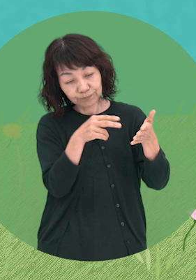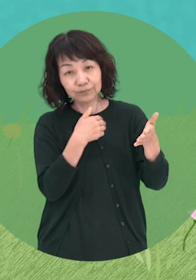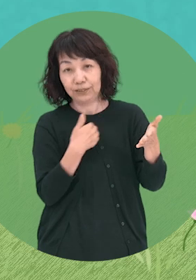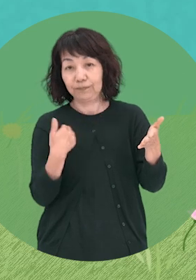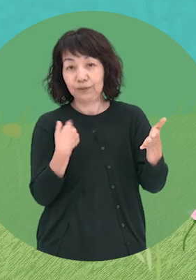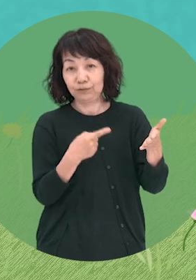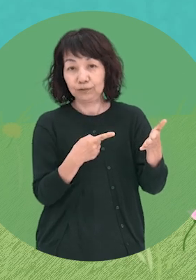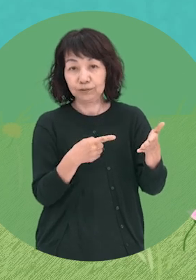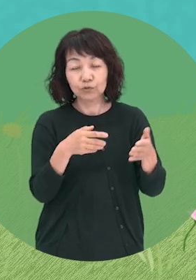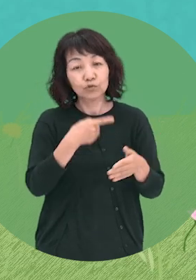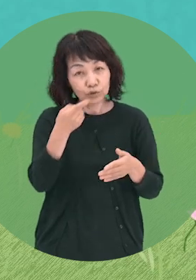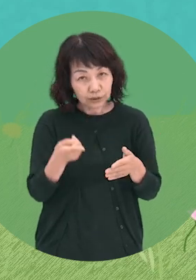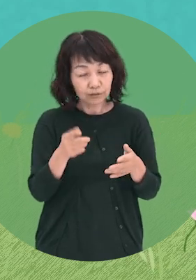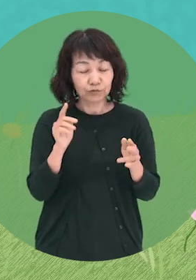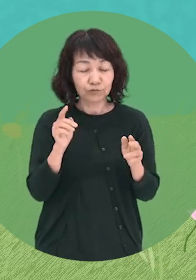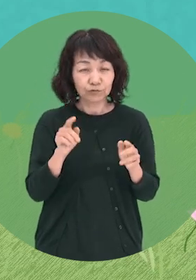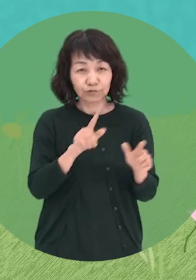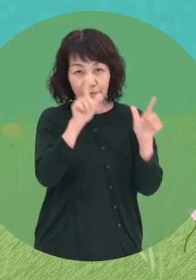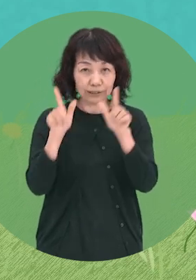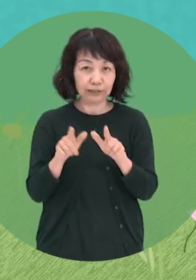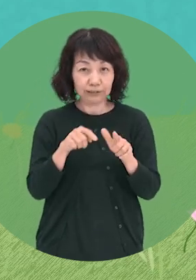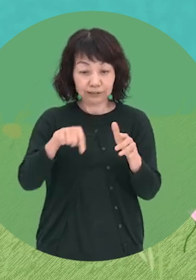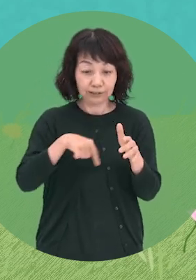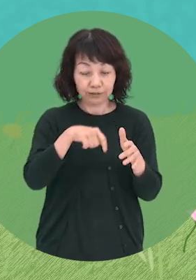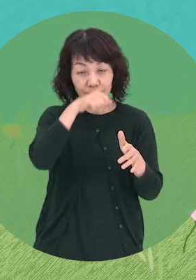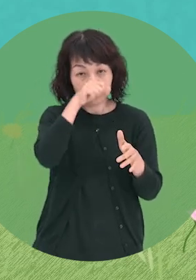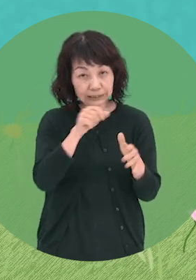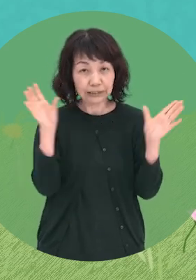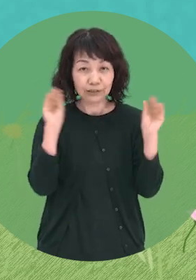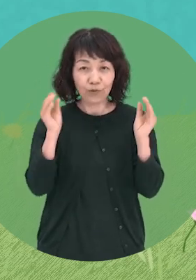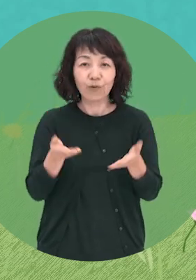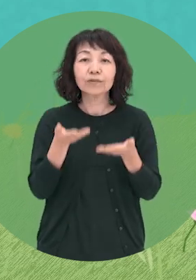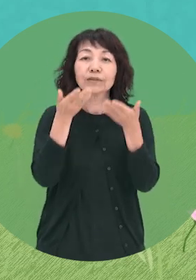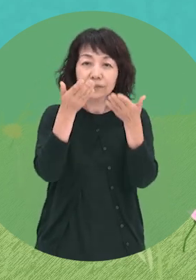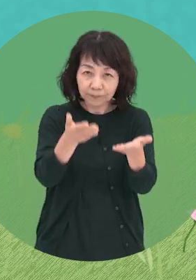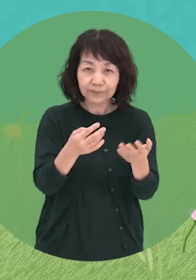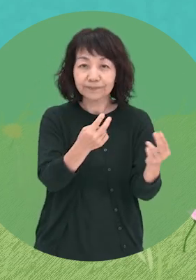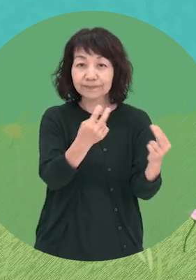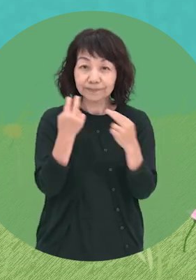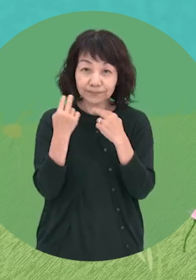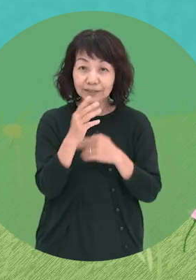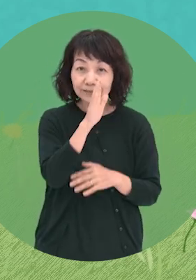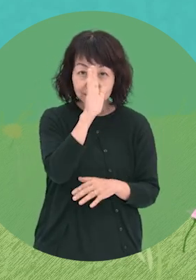次回も暮らしに役立つ情報をお届けするわよ。お見逃しなく。